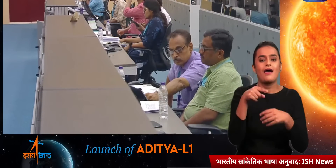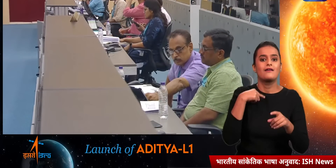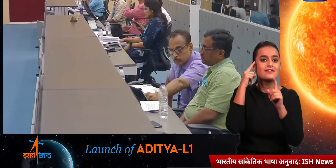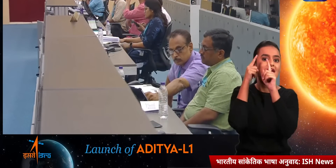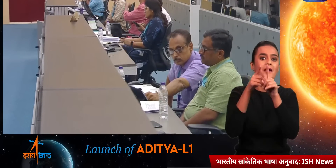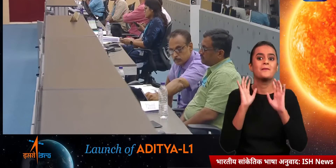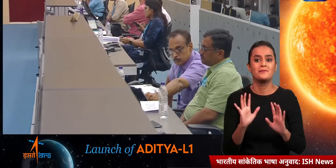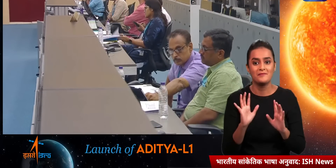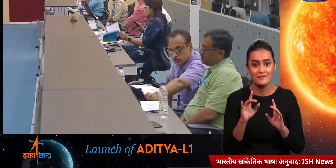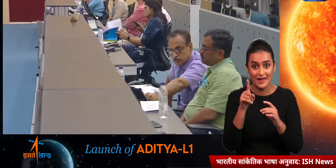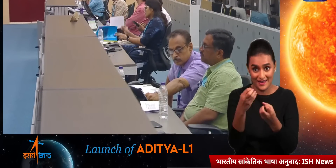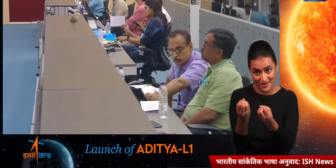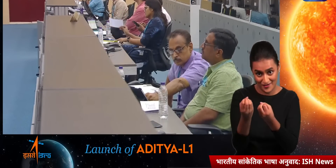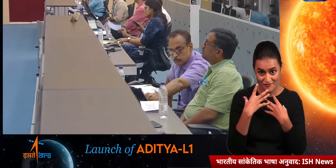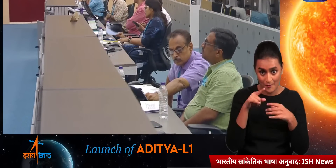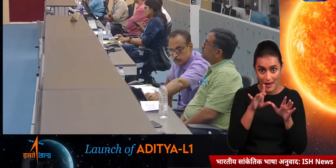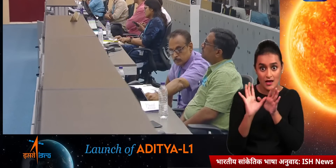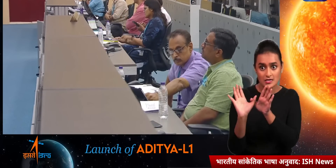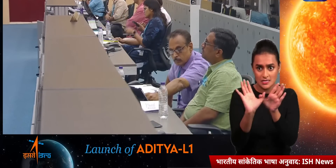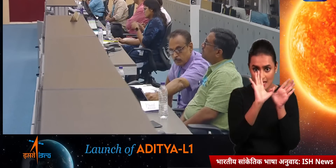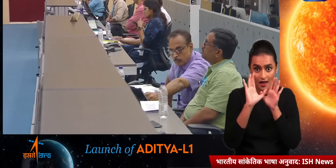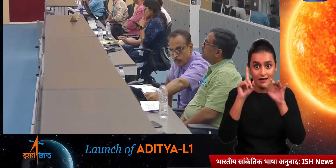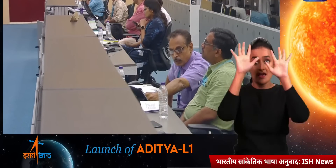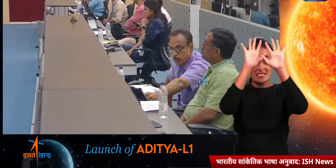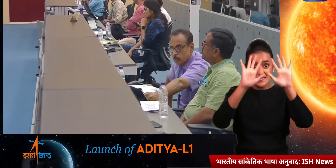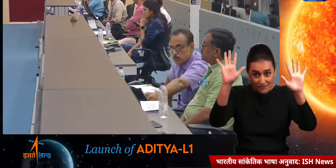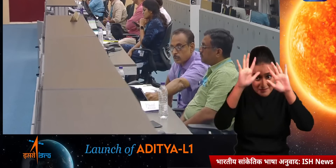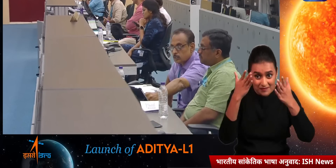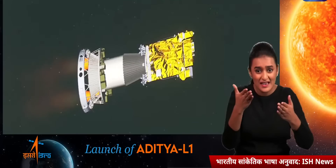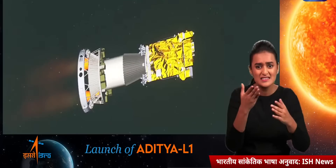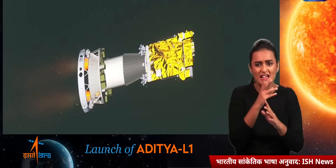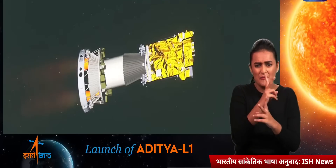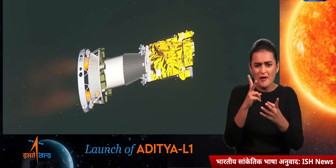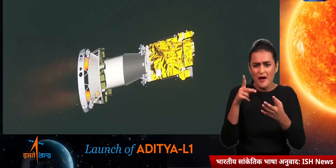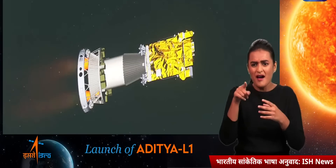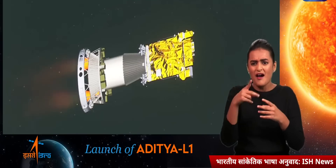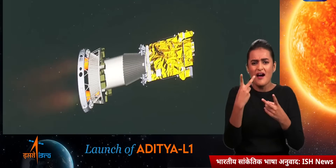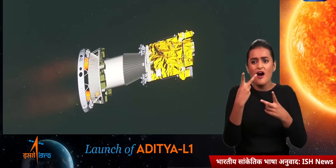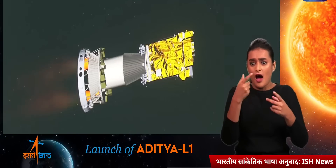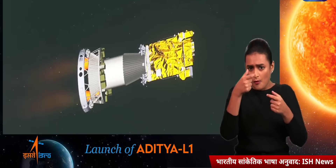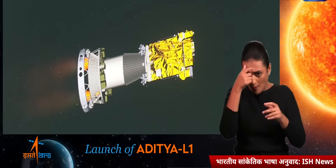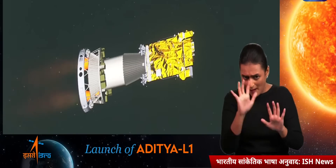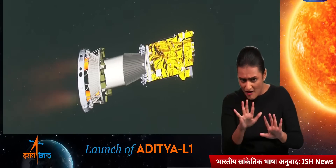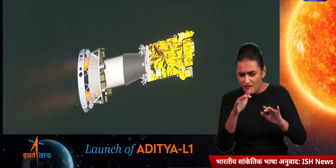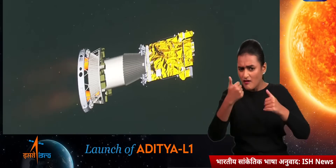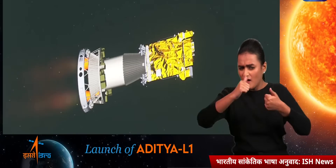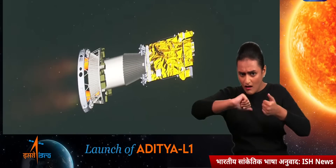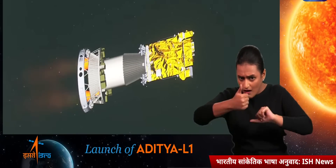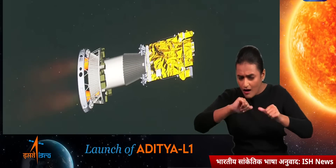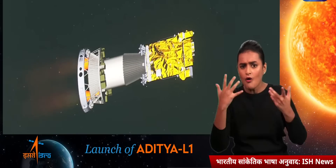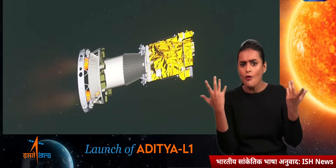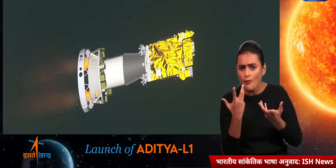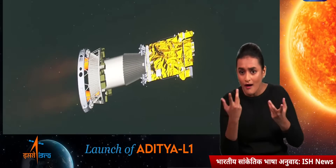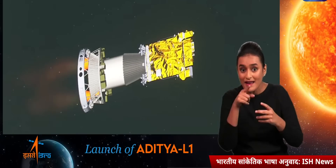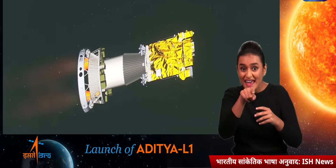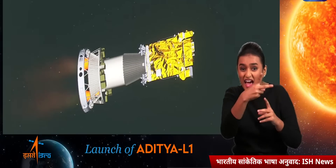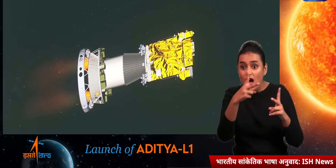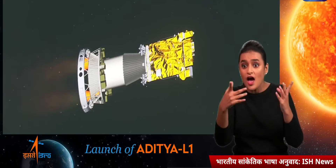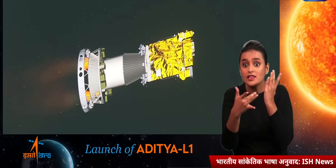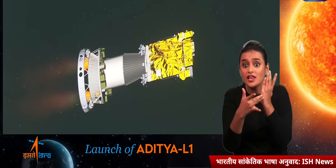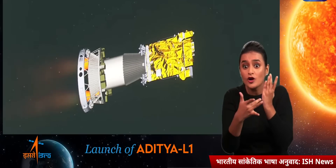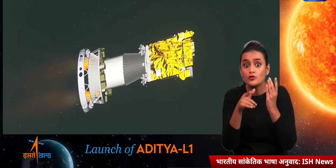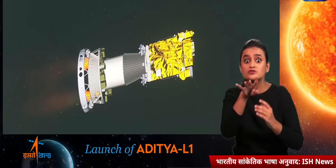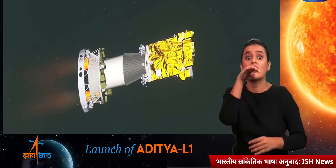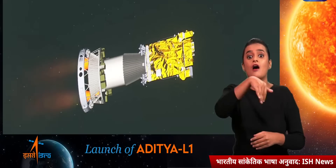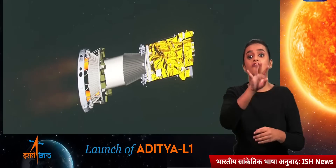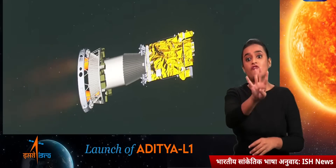का अंतरिक्ष मौसम के असर का अध्ययन करना। इस कार्य के लिए इसमें 7 निर्भार लगे हुए हैं जिनकी मदद से आदित्य